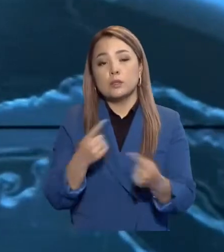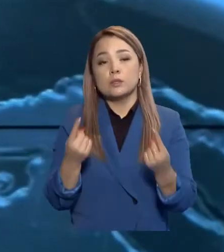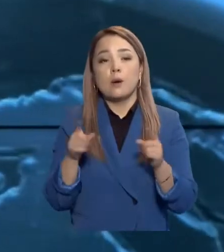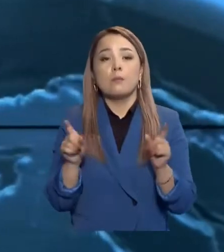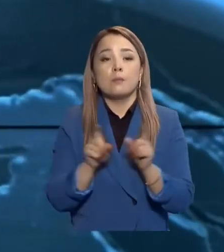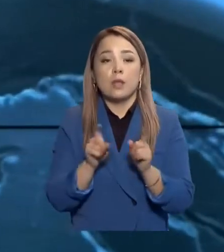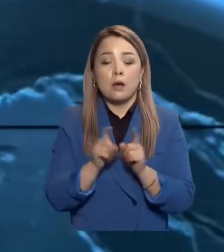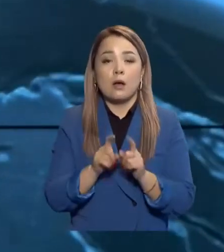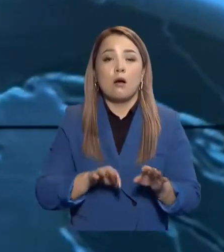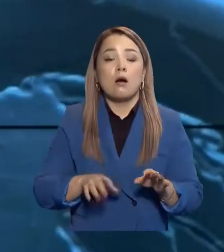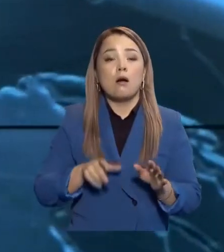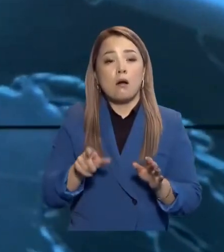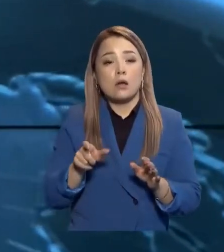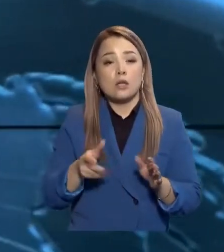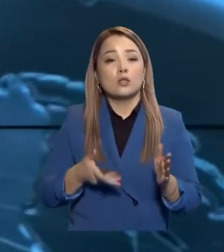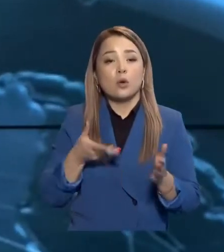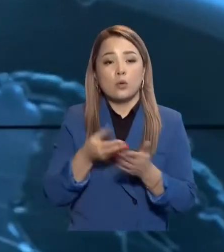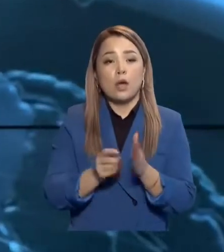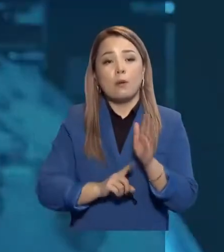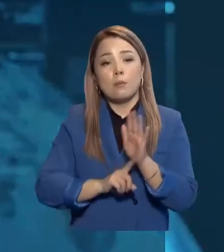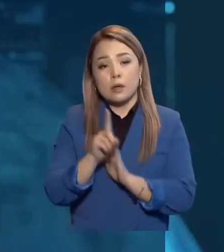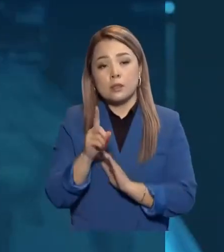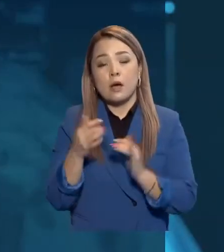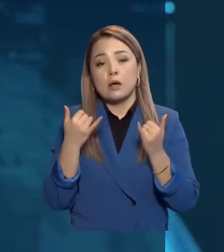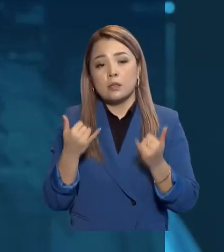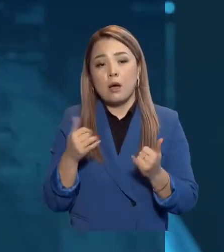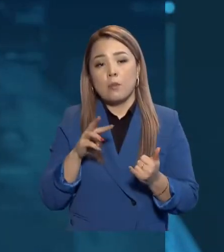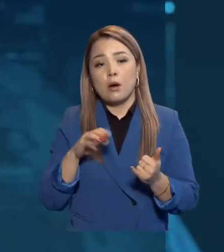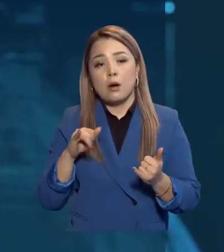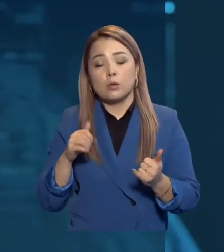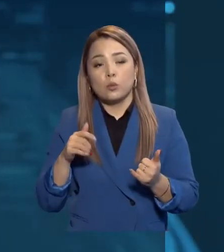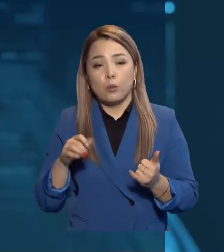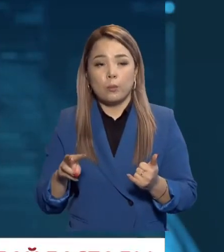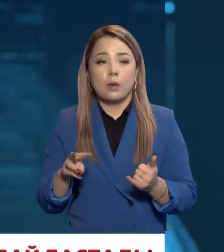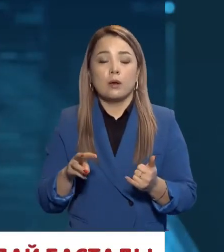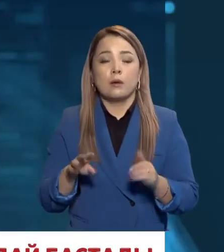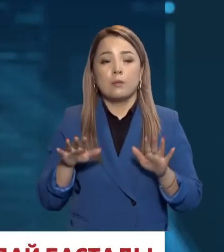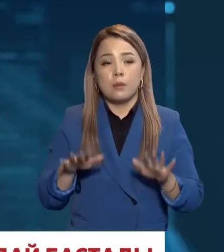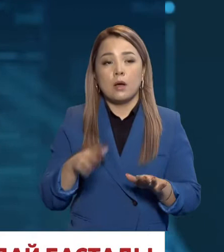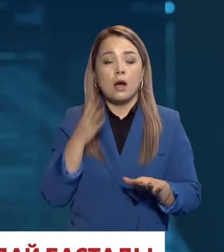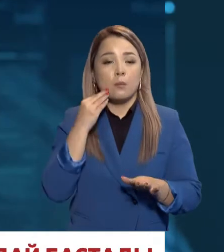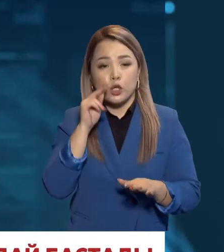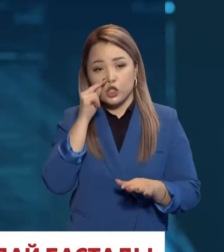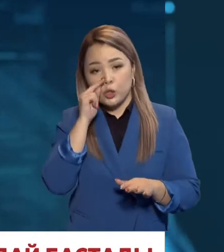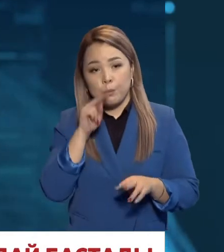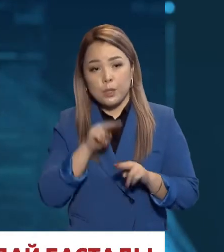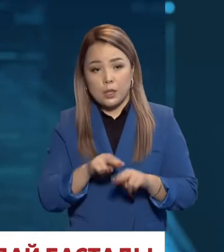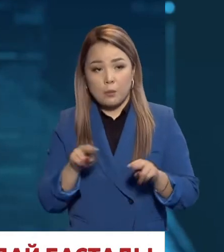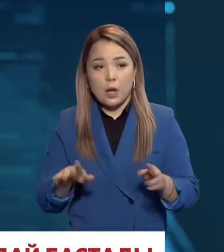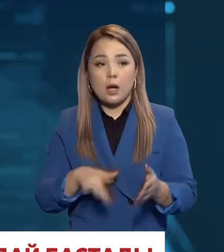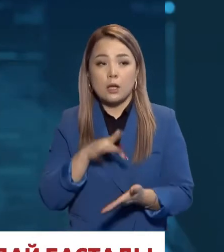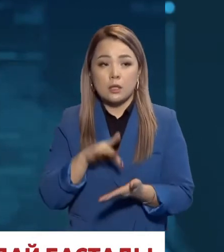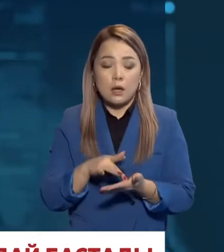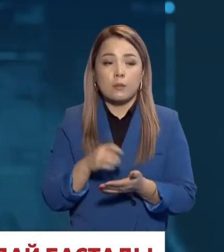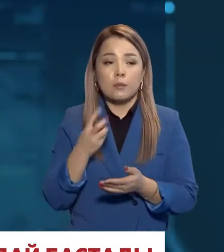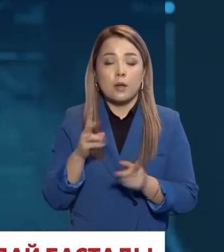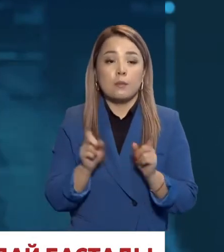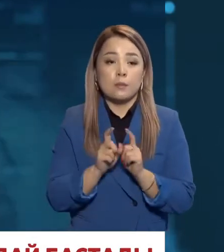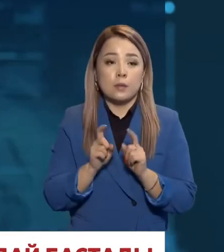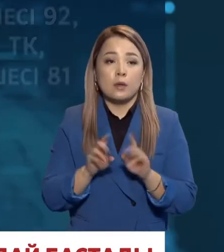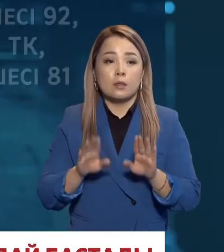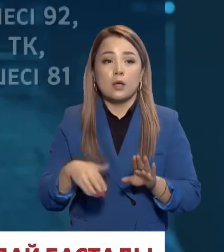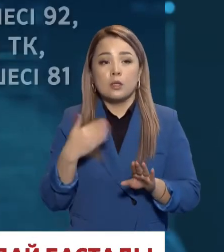желілері картамен төлем қабылдай бастады. Атап айтар болсақ, Магнум гипермаркетінің Алматы, Шымкент, Петропавл қалаларындағы бірқатар